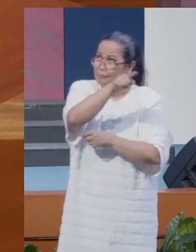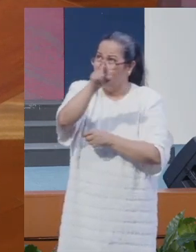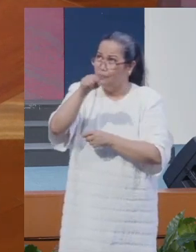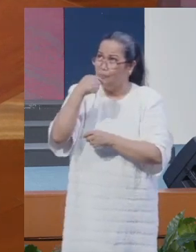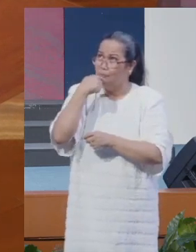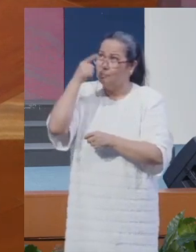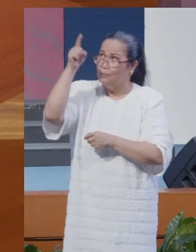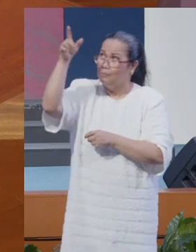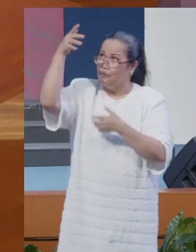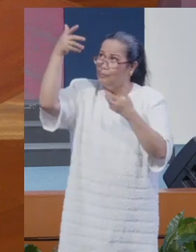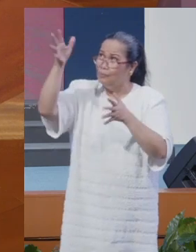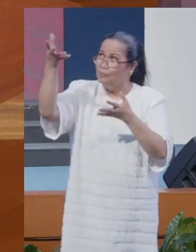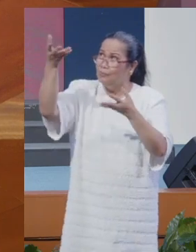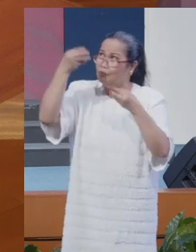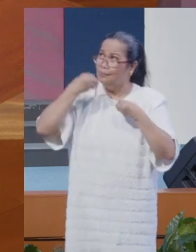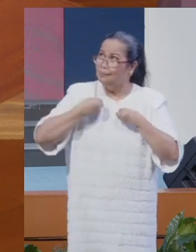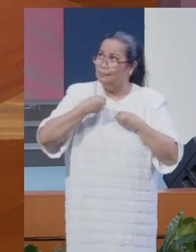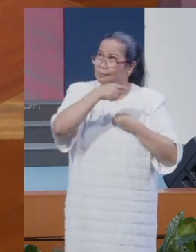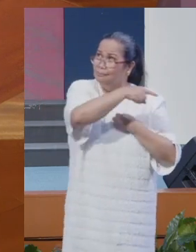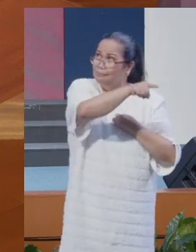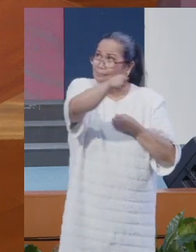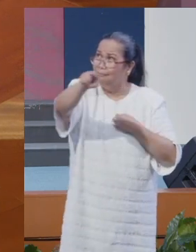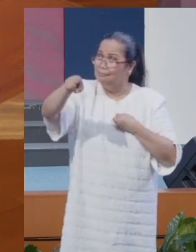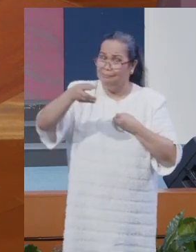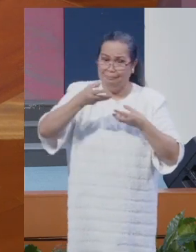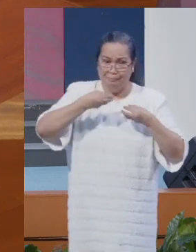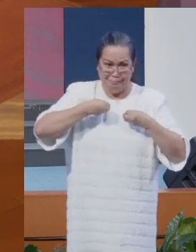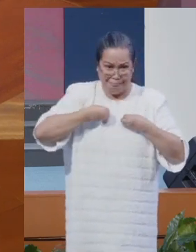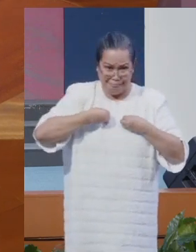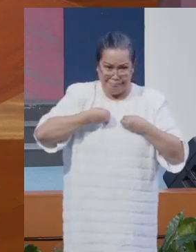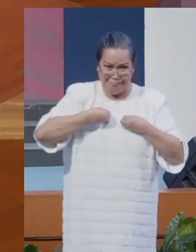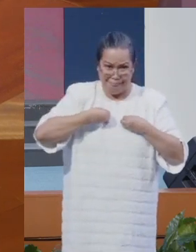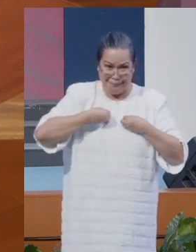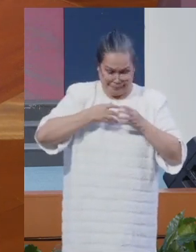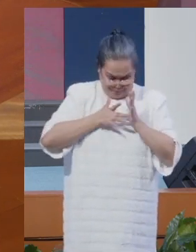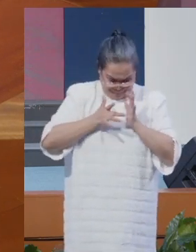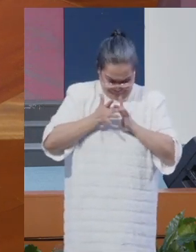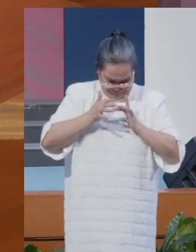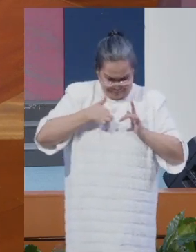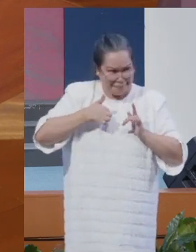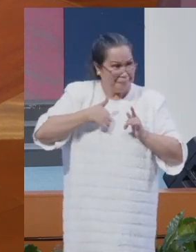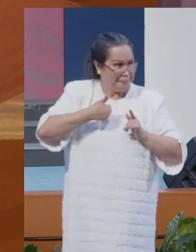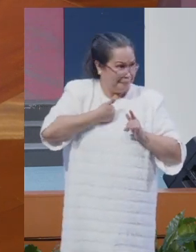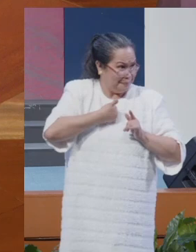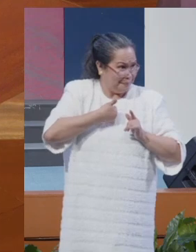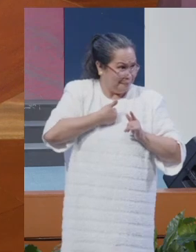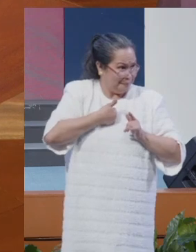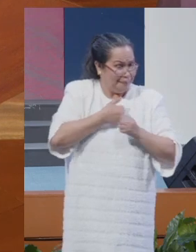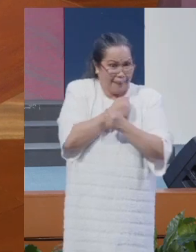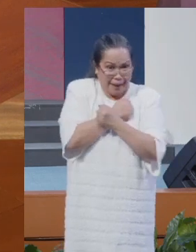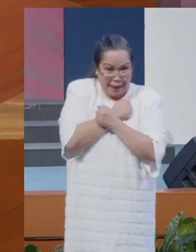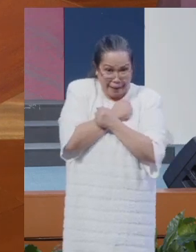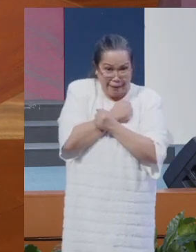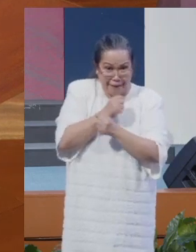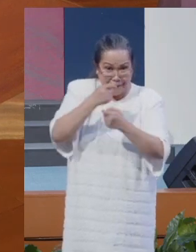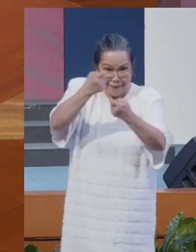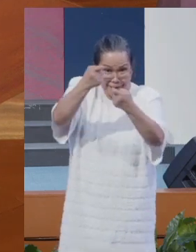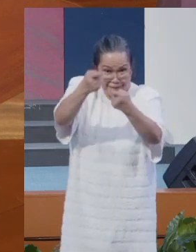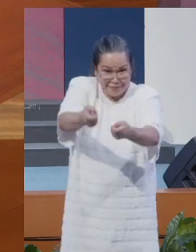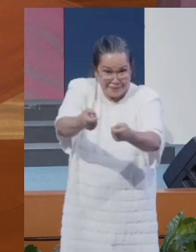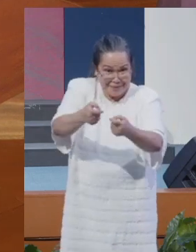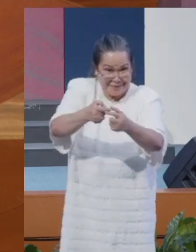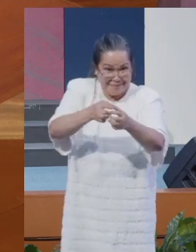whom you have given me." Tayo ay mga kaloob kay Jesus. Mga love gift ng Father to the